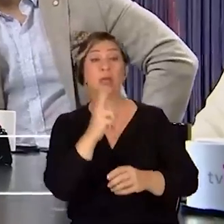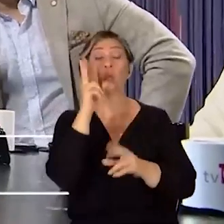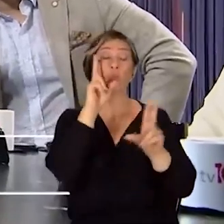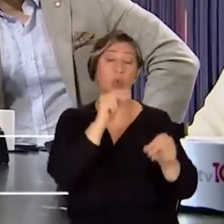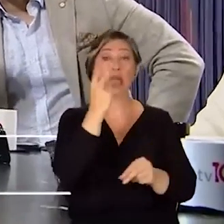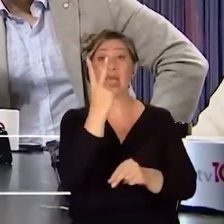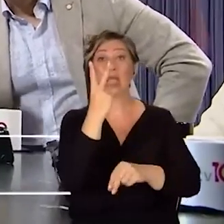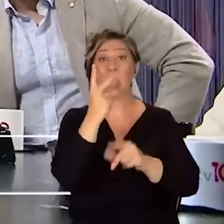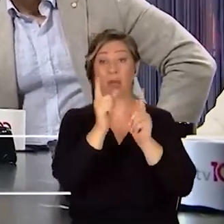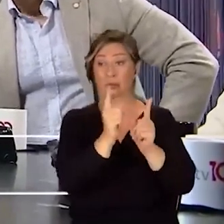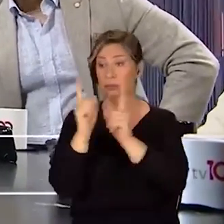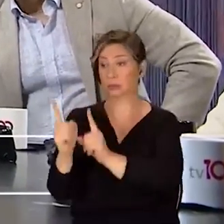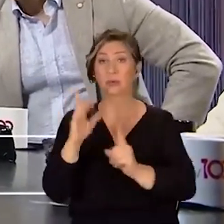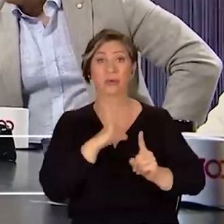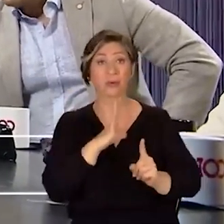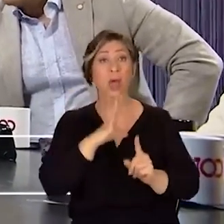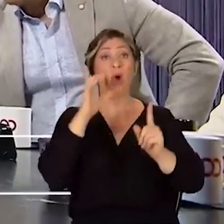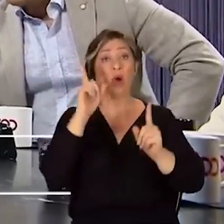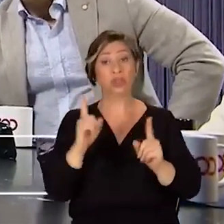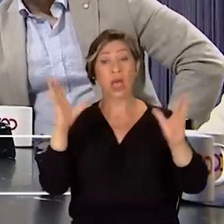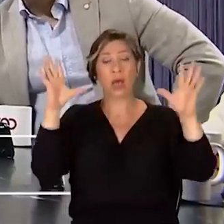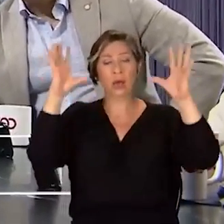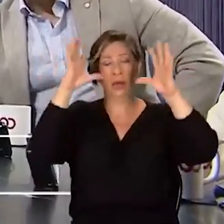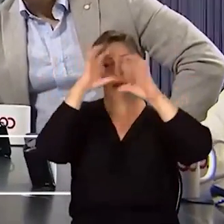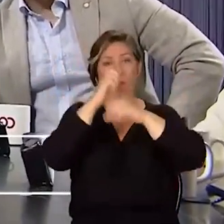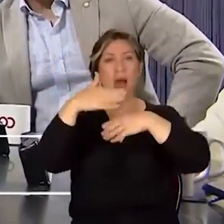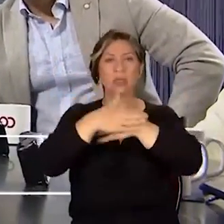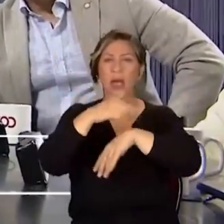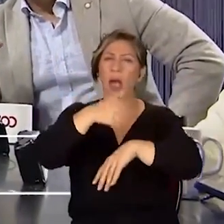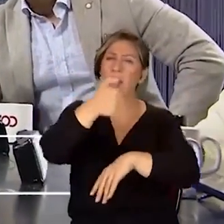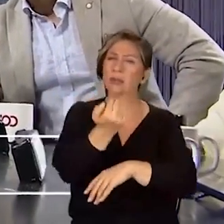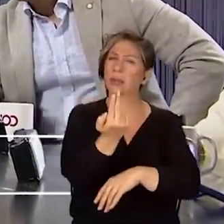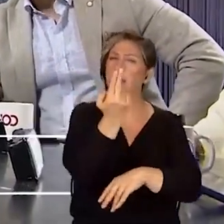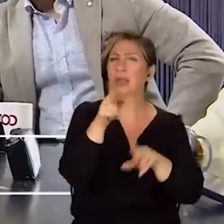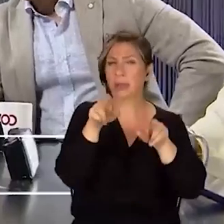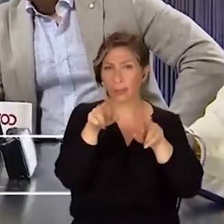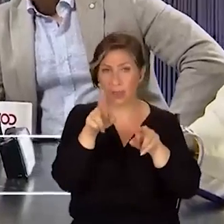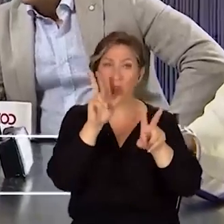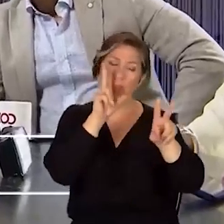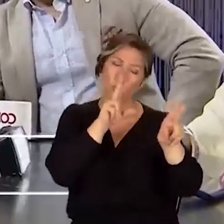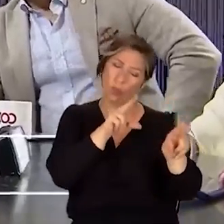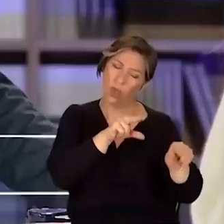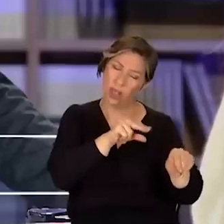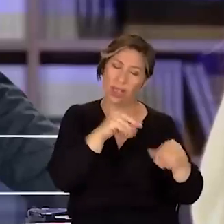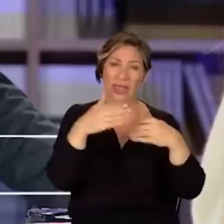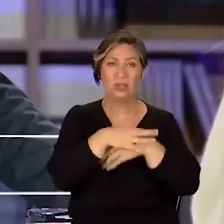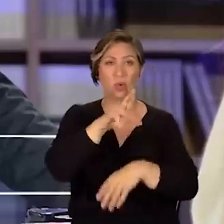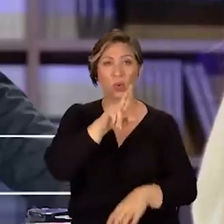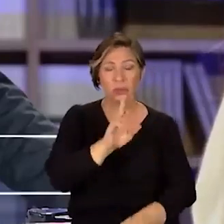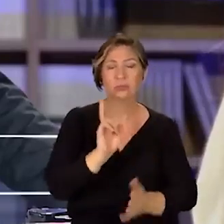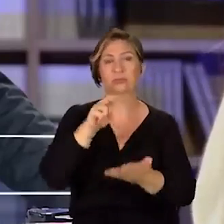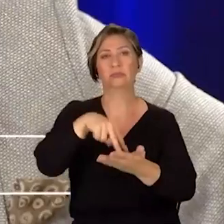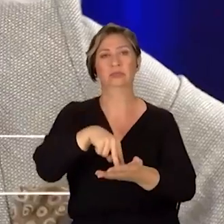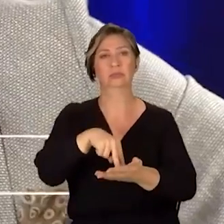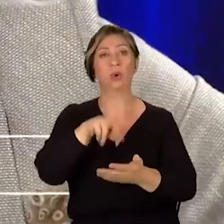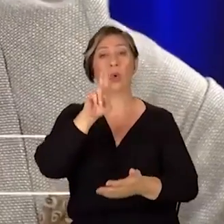dönem olduğunu gösteriyorlar. Daha önceden hava karardığı zaman akşam 6 gibi, 7 gibi uyuyorlar. Gece 12'de geri